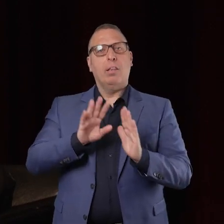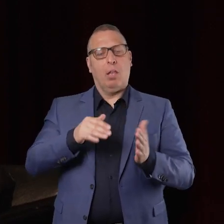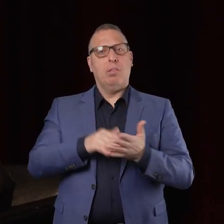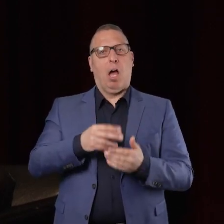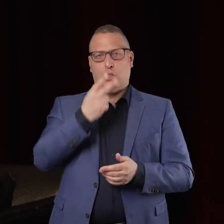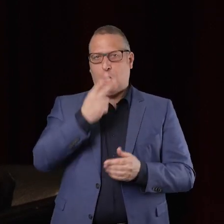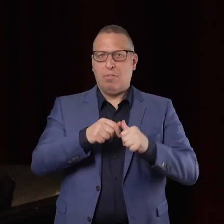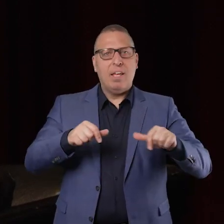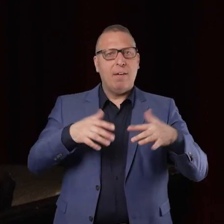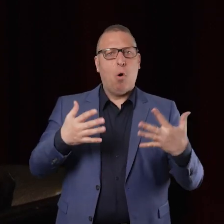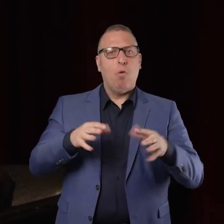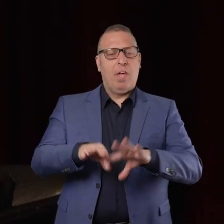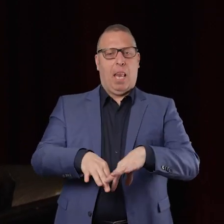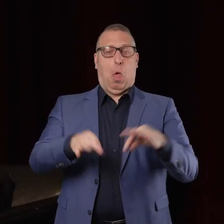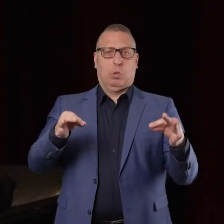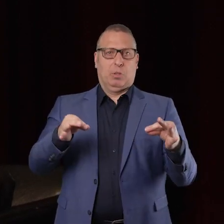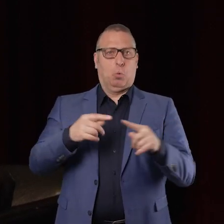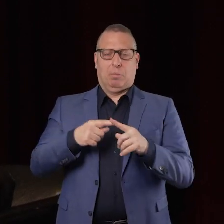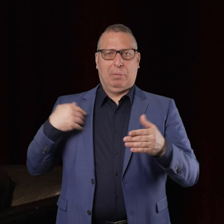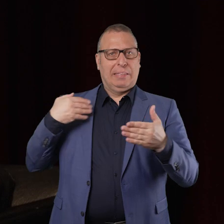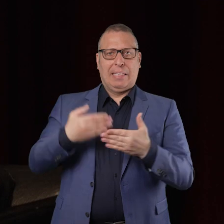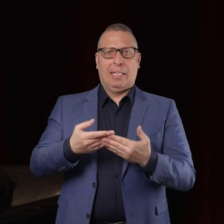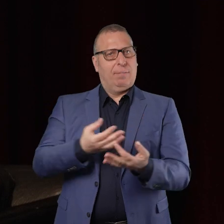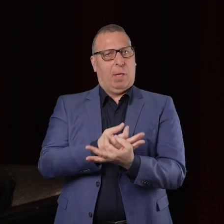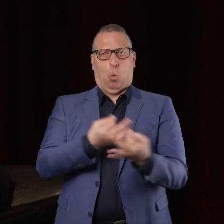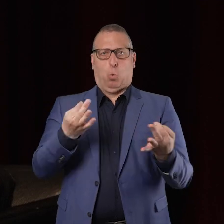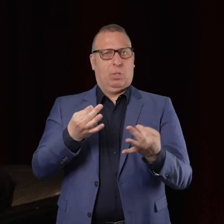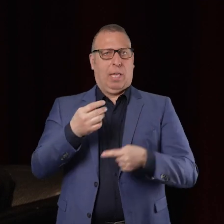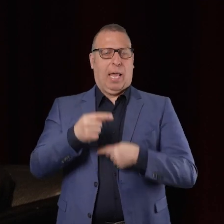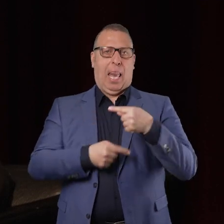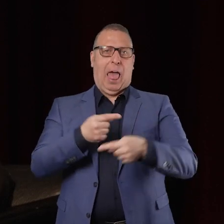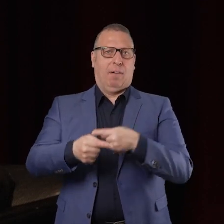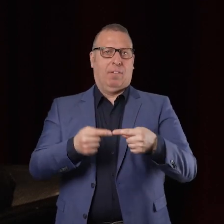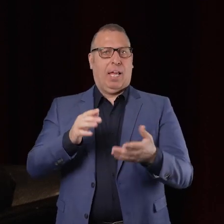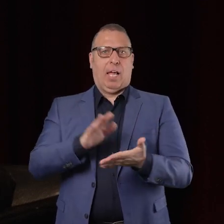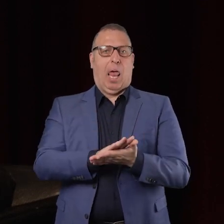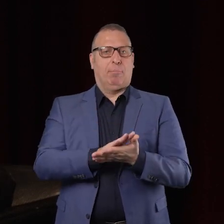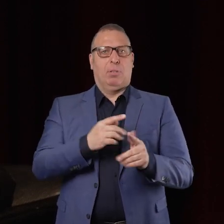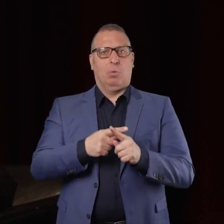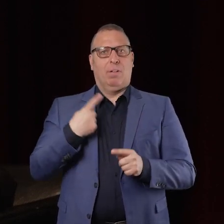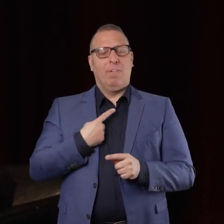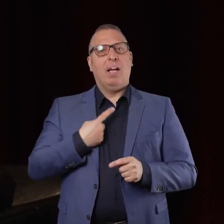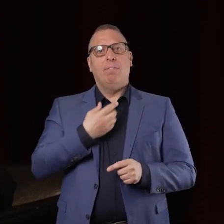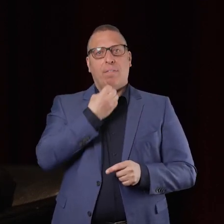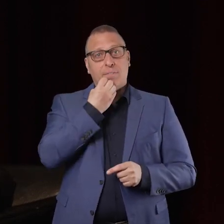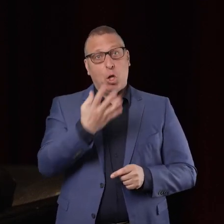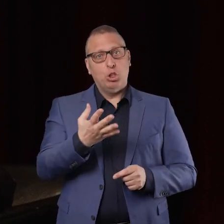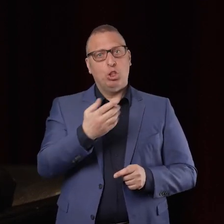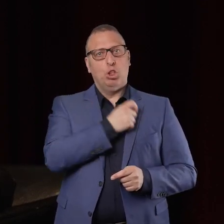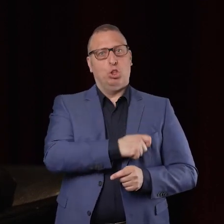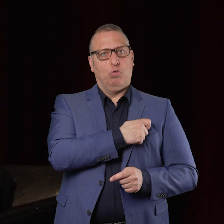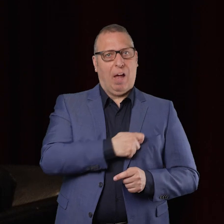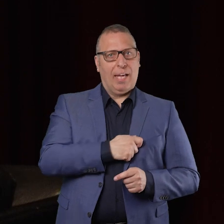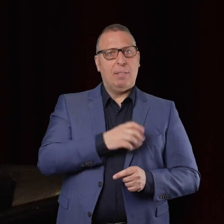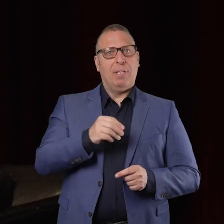Regularien gibt, dass wir da Lösungen finden. Und das hat bis jetzt wirklich gut geklappt und natürlich würden wir uns wünschen, dass so